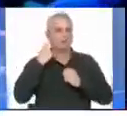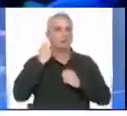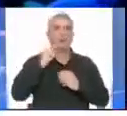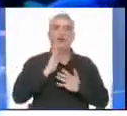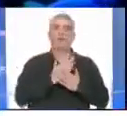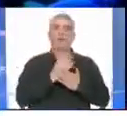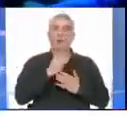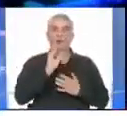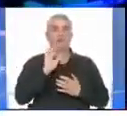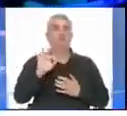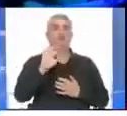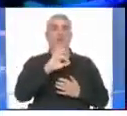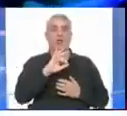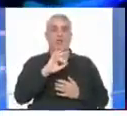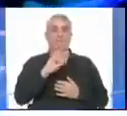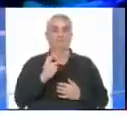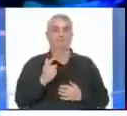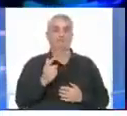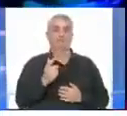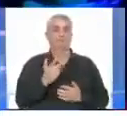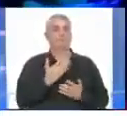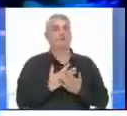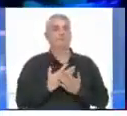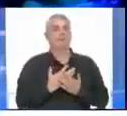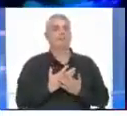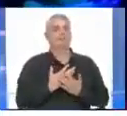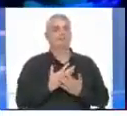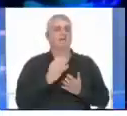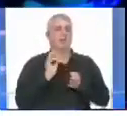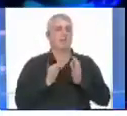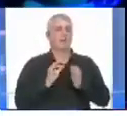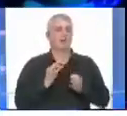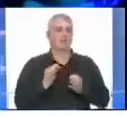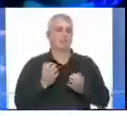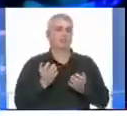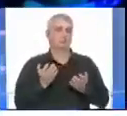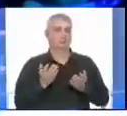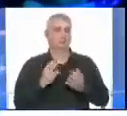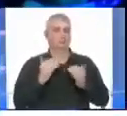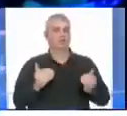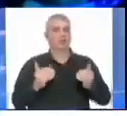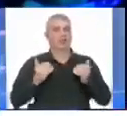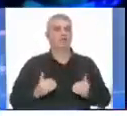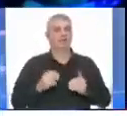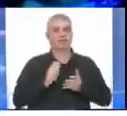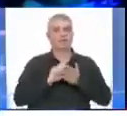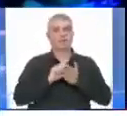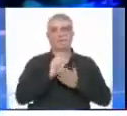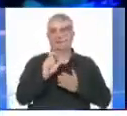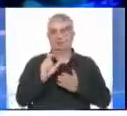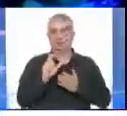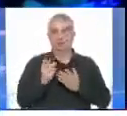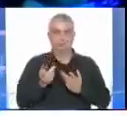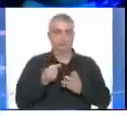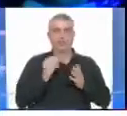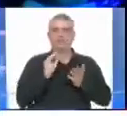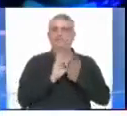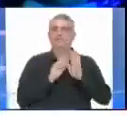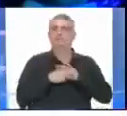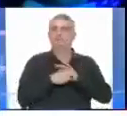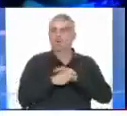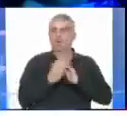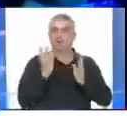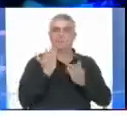בהחלטה שלהם להמליץ לפרקליטות, לסגת מכתב האישום, לבסיס שוחד, בכתב האישום